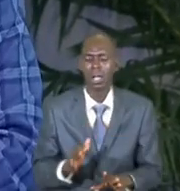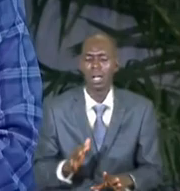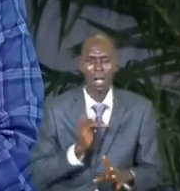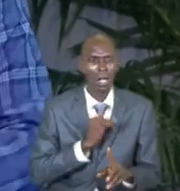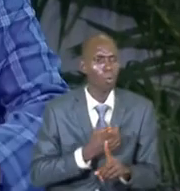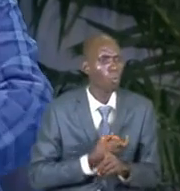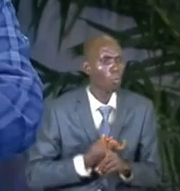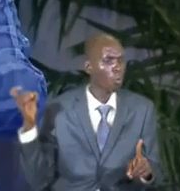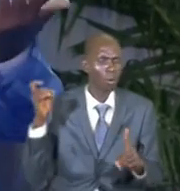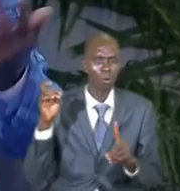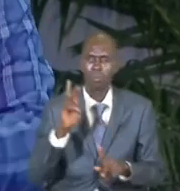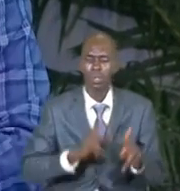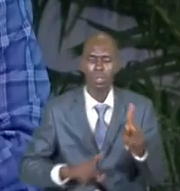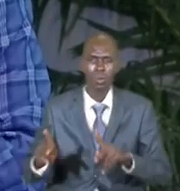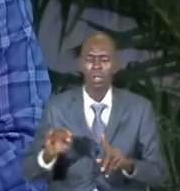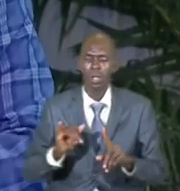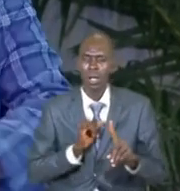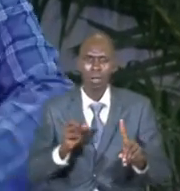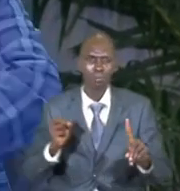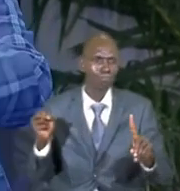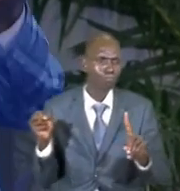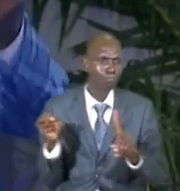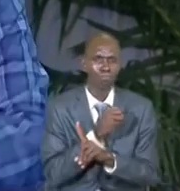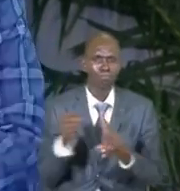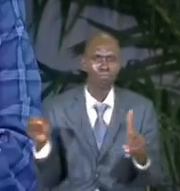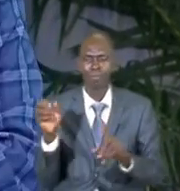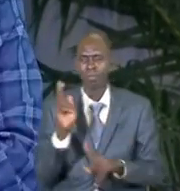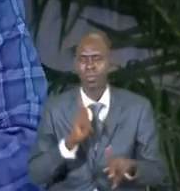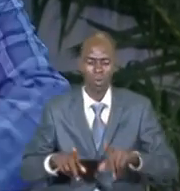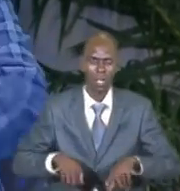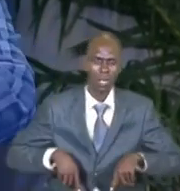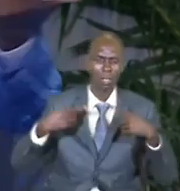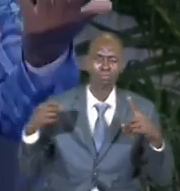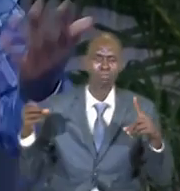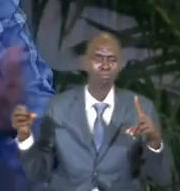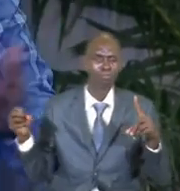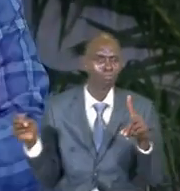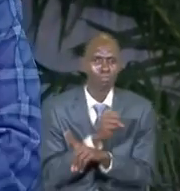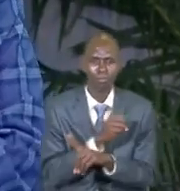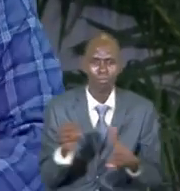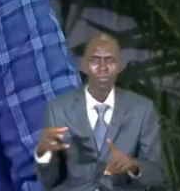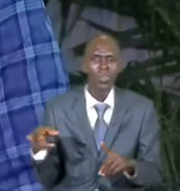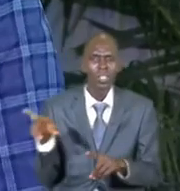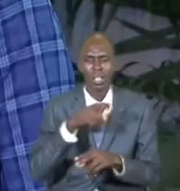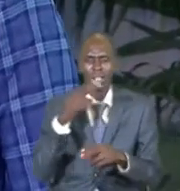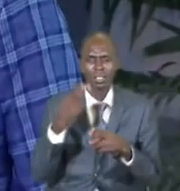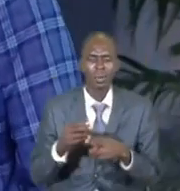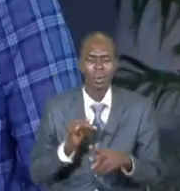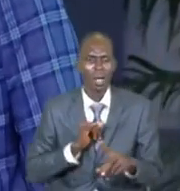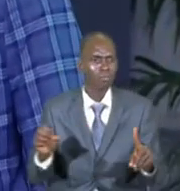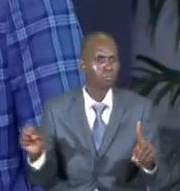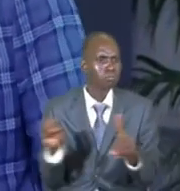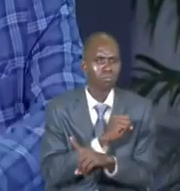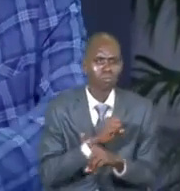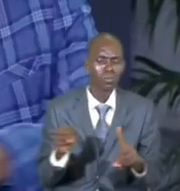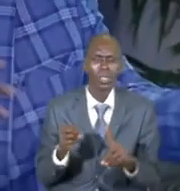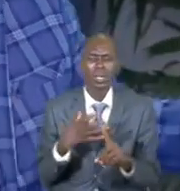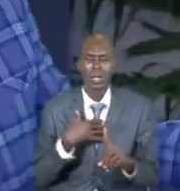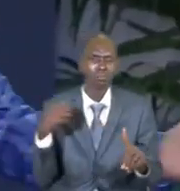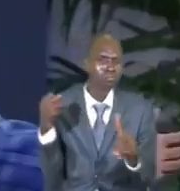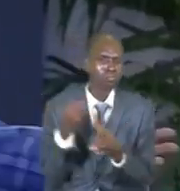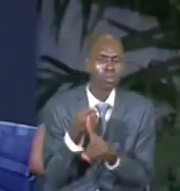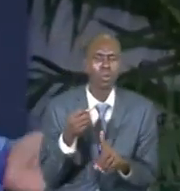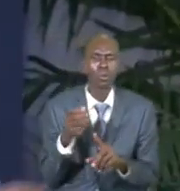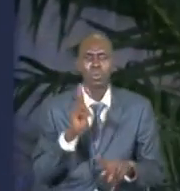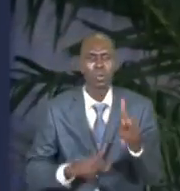ụtọ, emere m ka ndụ ha jọgbu udele na njọ. Abụ m onye mebiri ndị nwoke, ndị nwaanyị na ndị niile, emebiri m